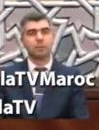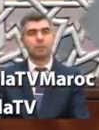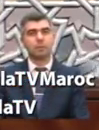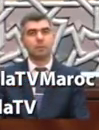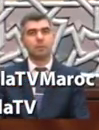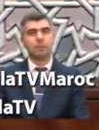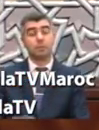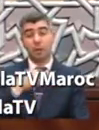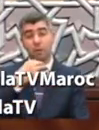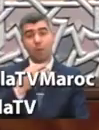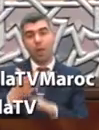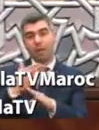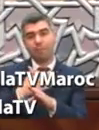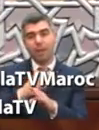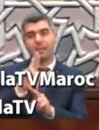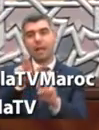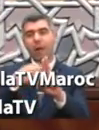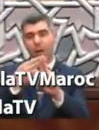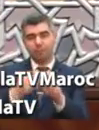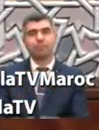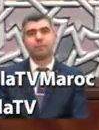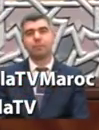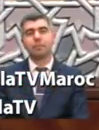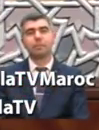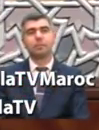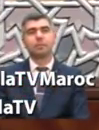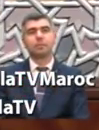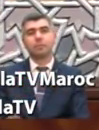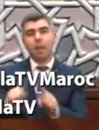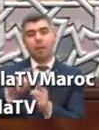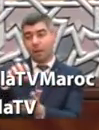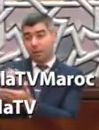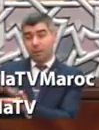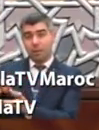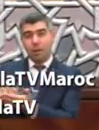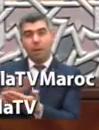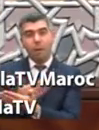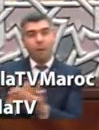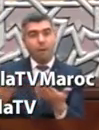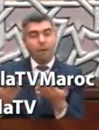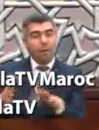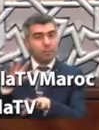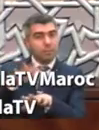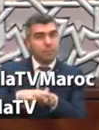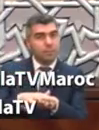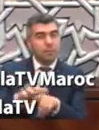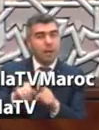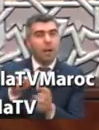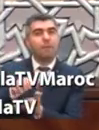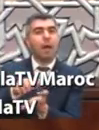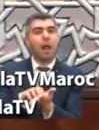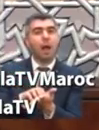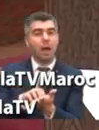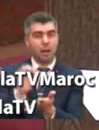أنا قلت في الجواب ديالي بأنه هذه الأقطاب كلها عملناها داخل يعني المناطق الفلاحية باش